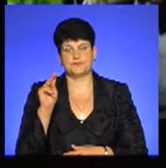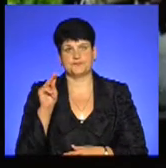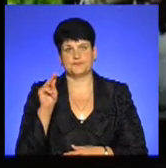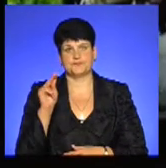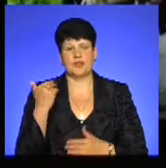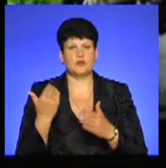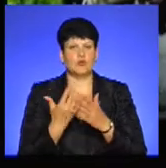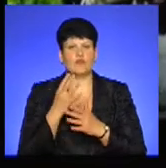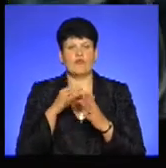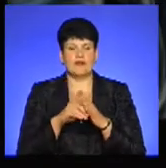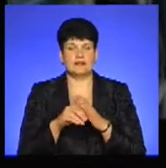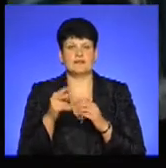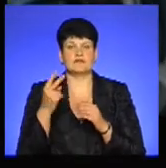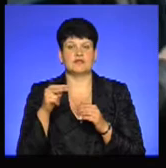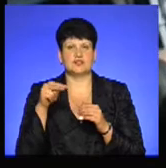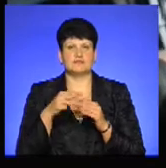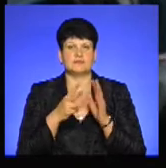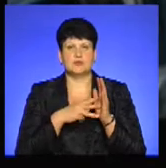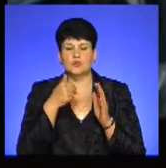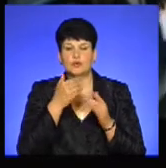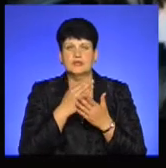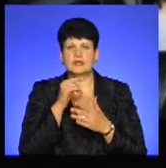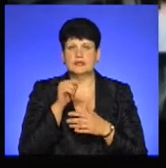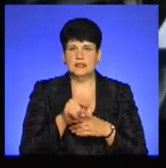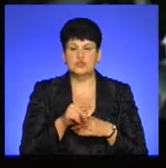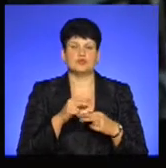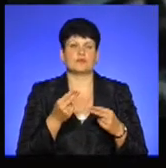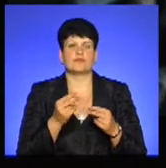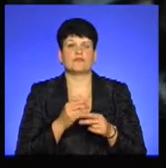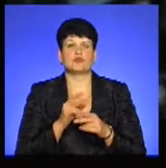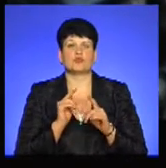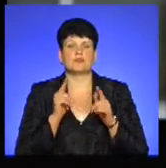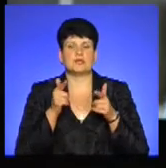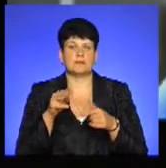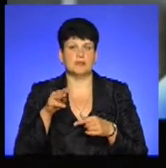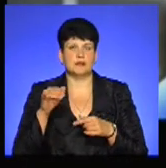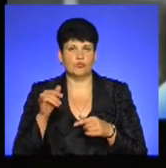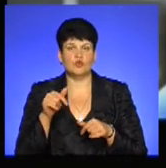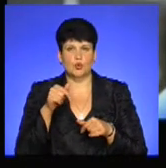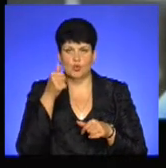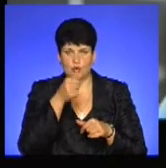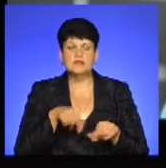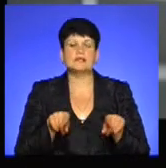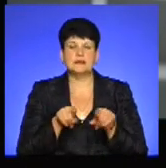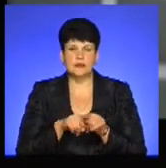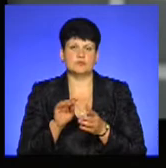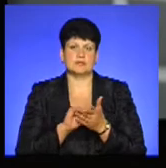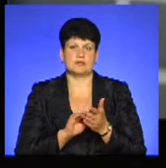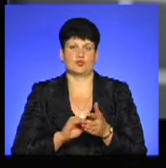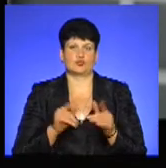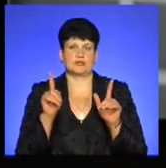Нововведенням ЗНО 2018 є те, що випускники професійних технічних училищ та коледжів цього року також складатимуть